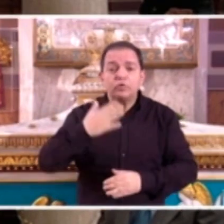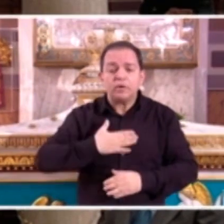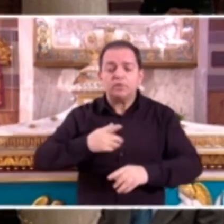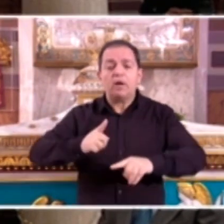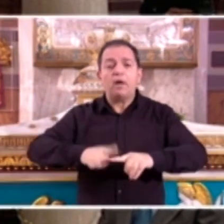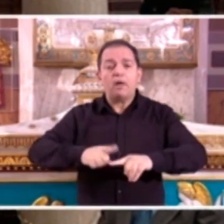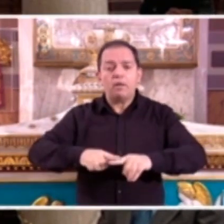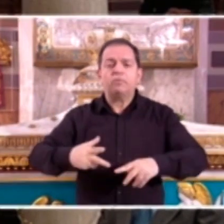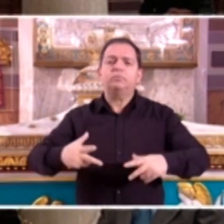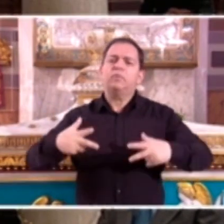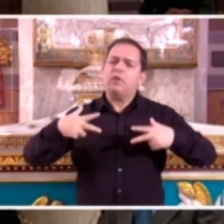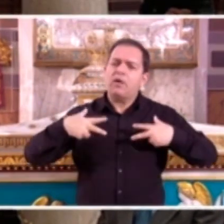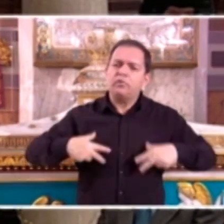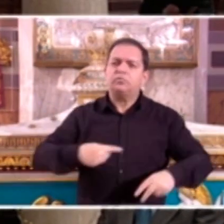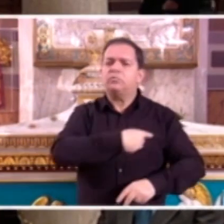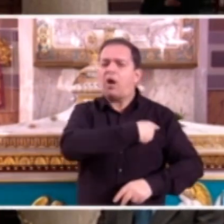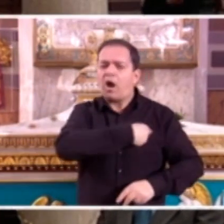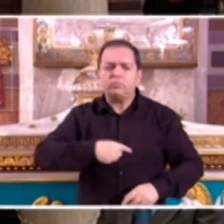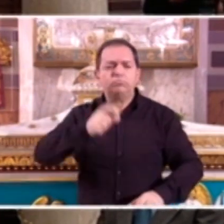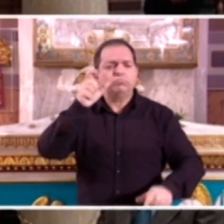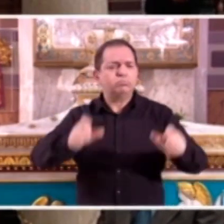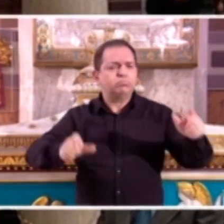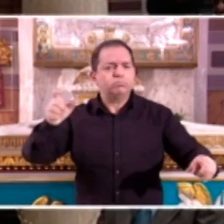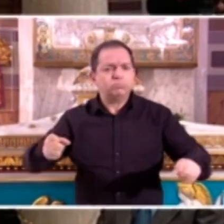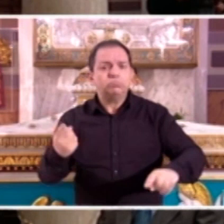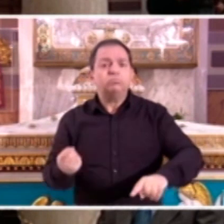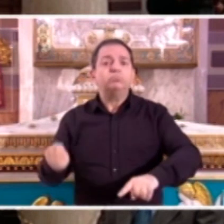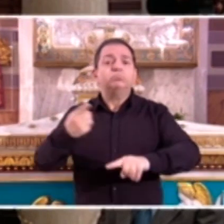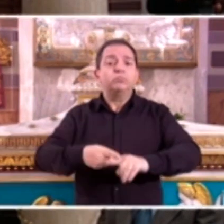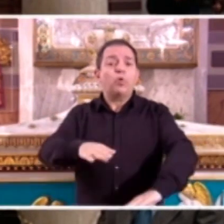πάσης αρχής και εξουσίας εν αυτό